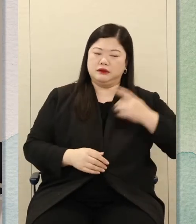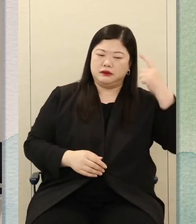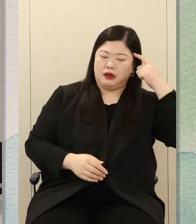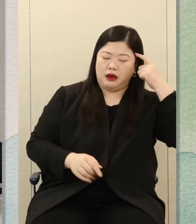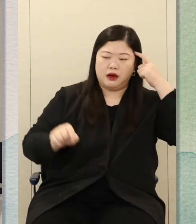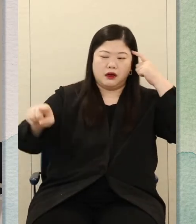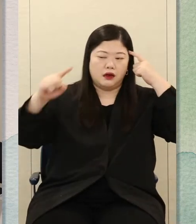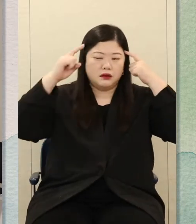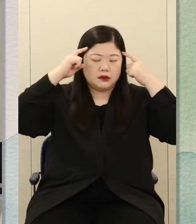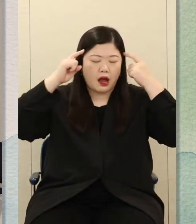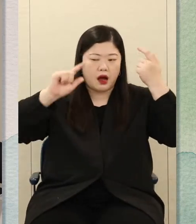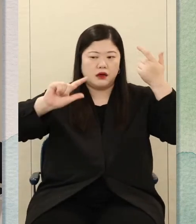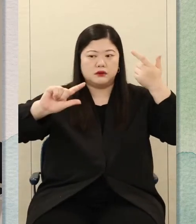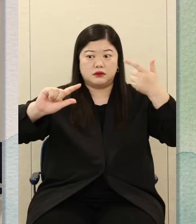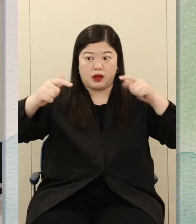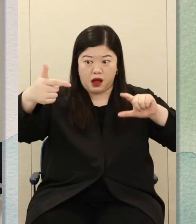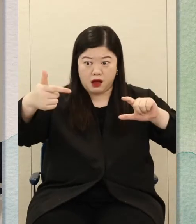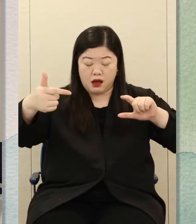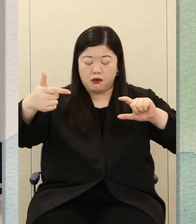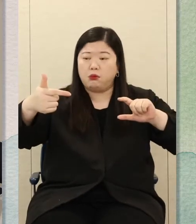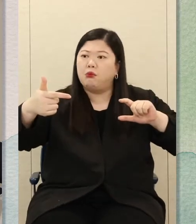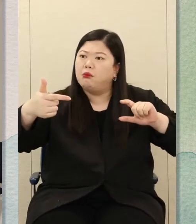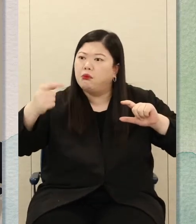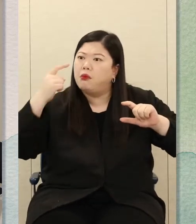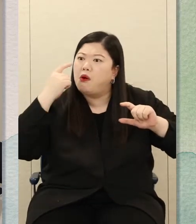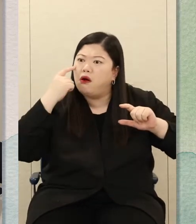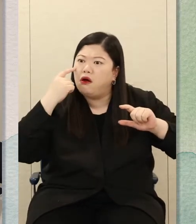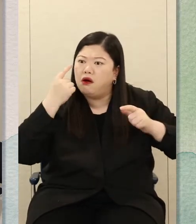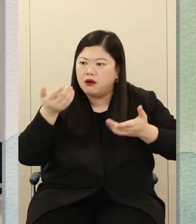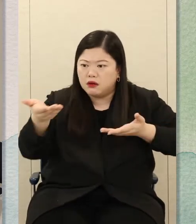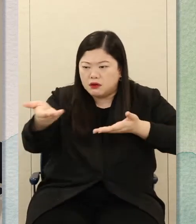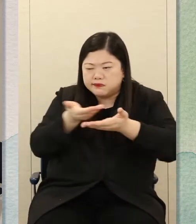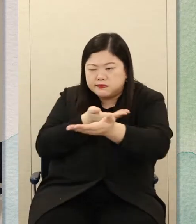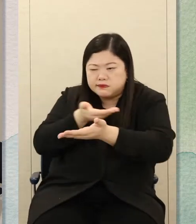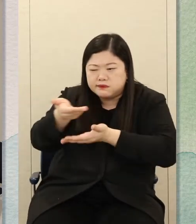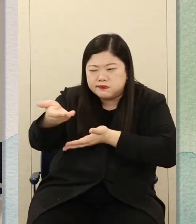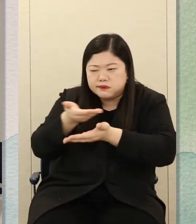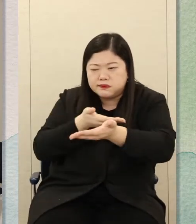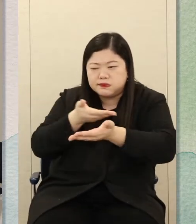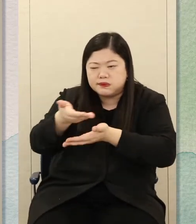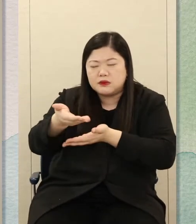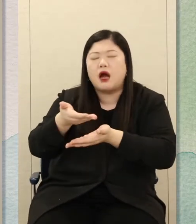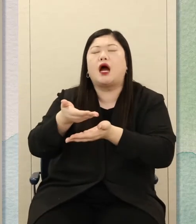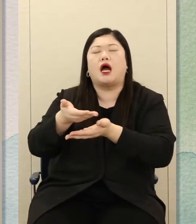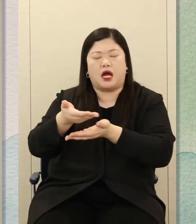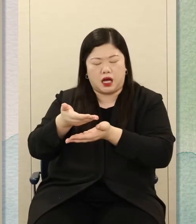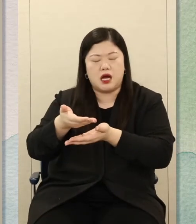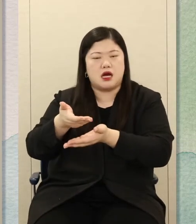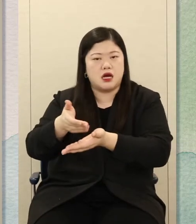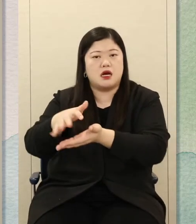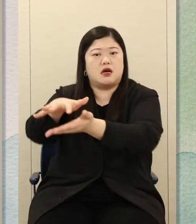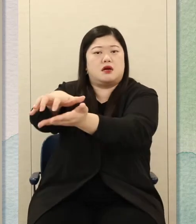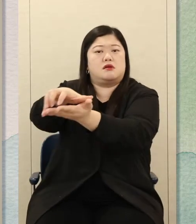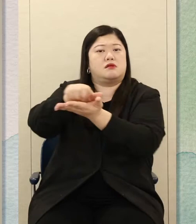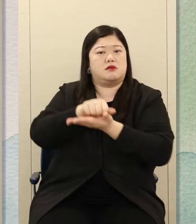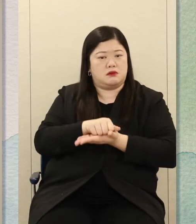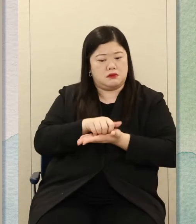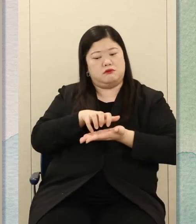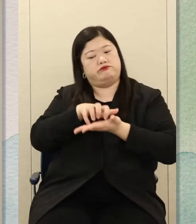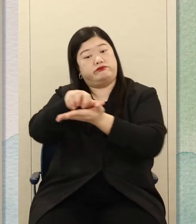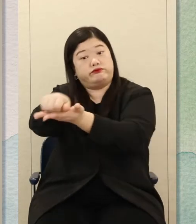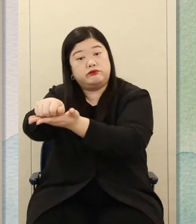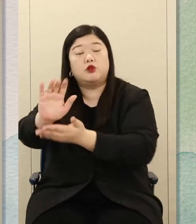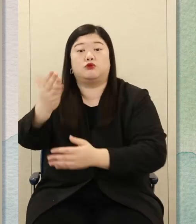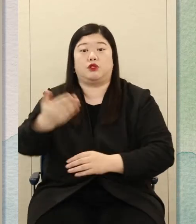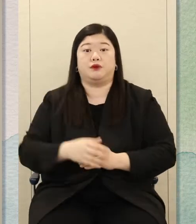서로 다른 생각을 공유하는 방법으로 받아들이고 있어요. 독서 모임에서 뭐가 제일